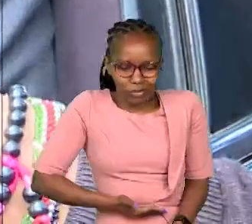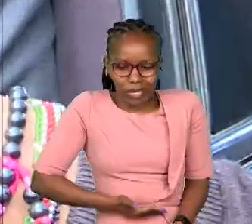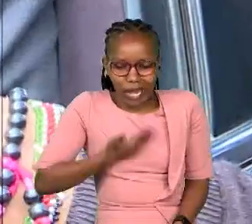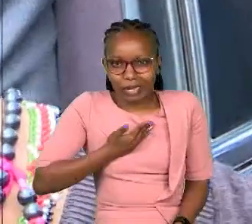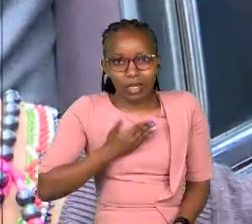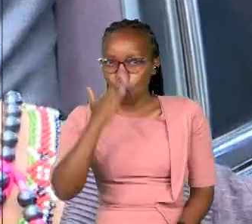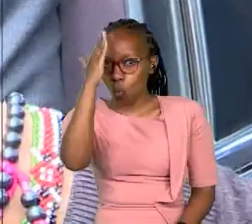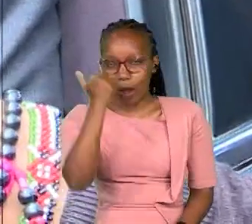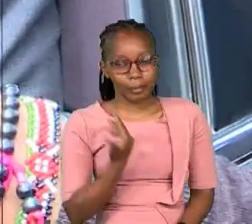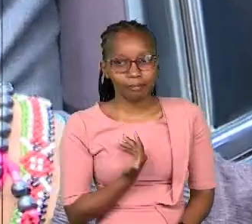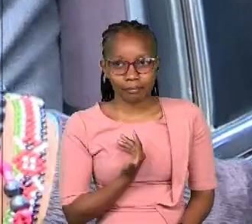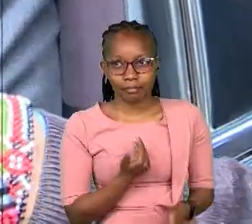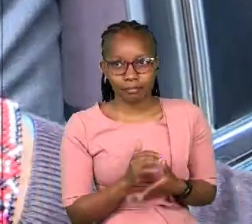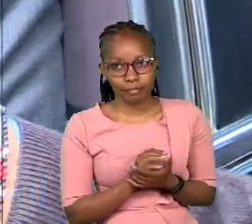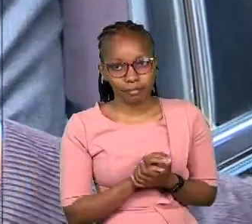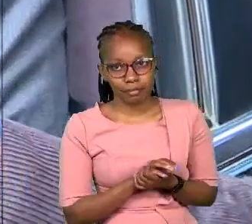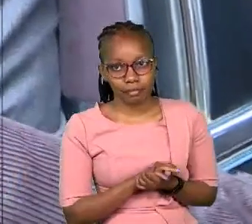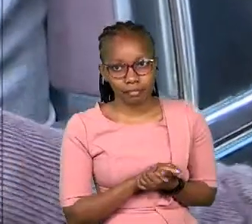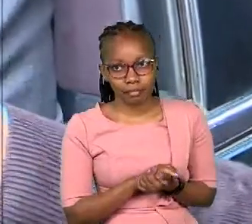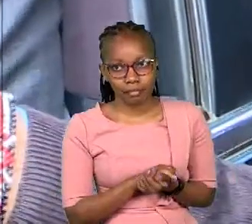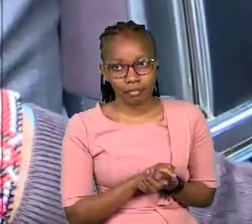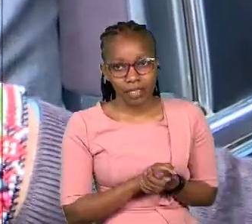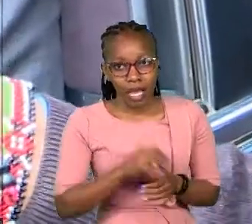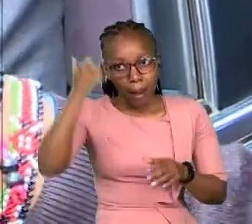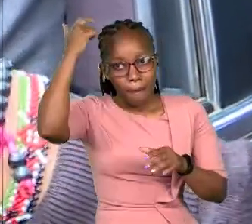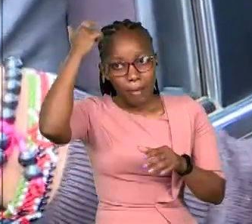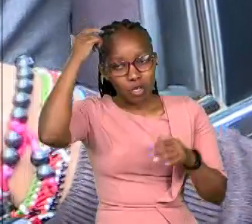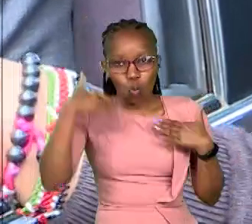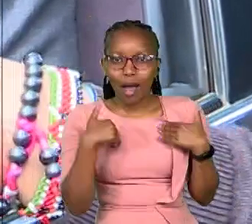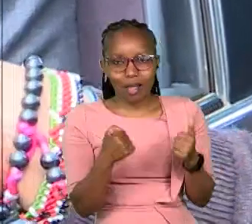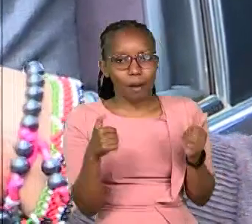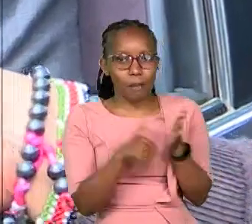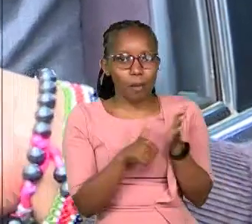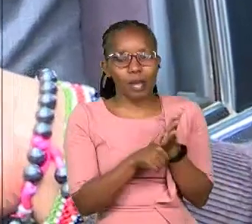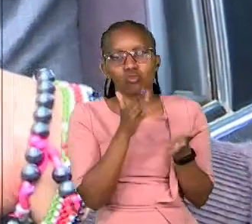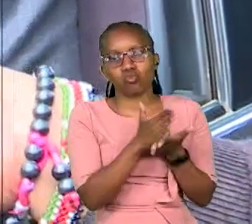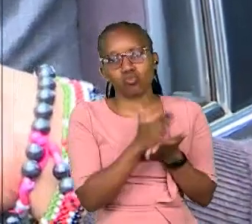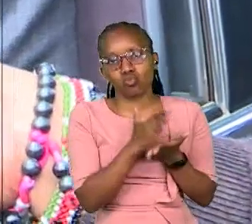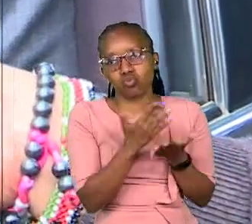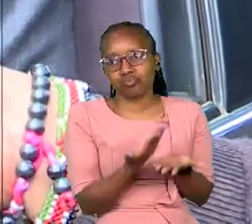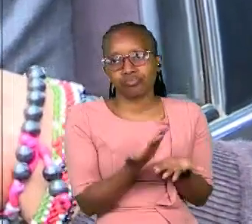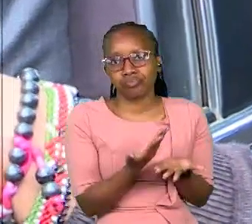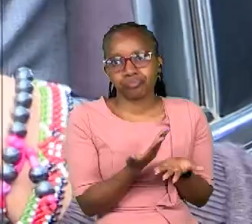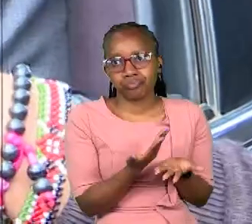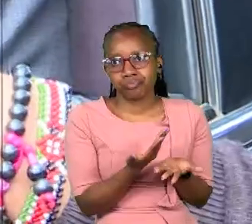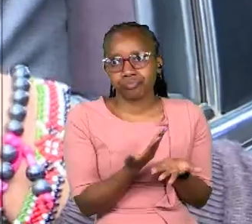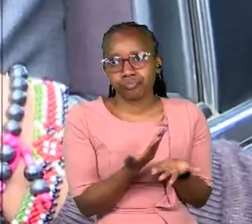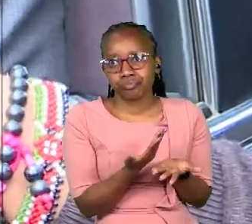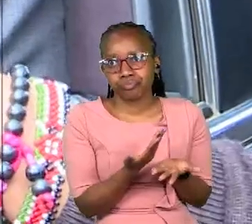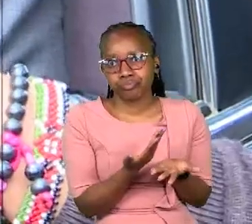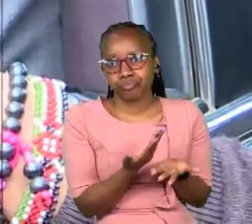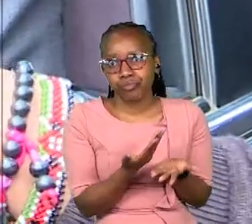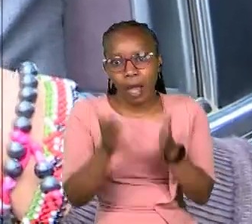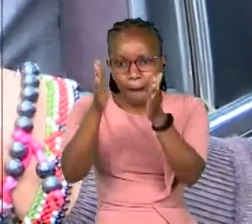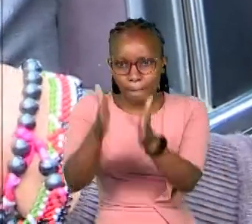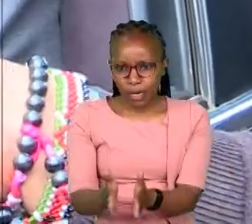kama hicho, na kama sio mambo ya mental health sijui ni nini nyingine, kwa sababu mtu kama mwenye ako tu na akili